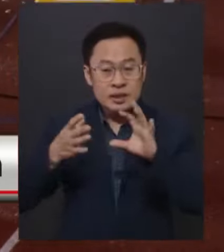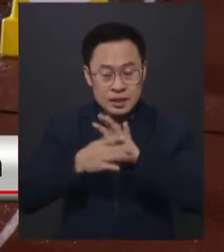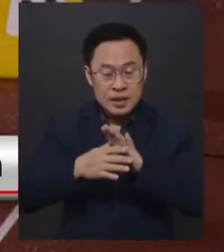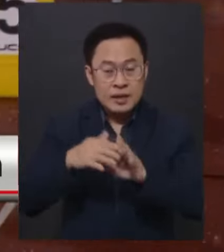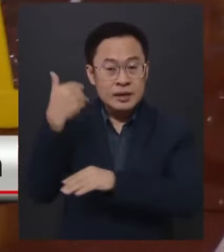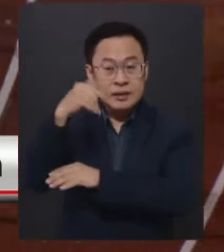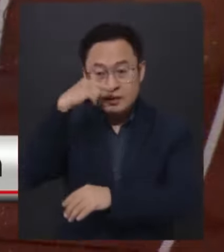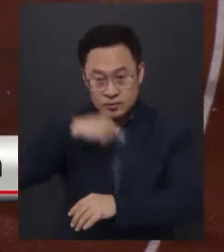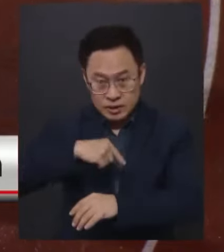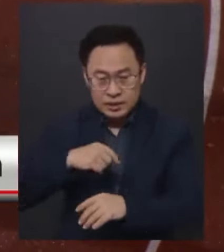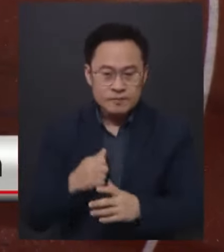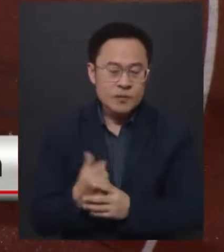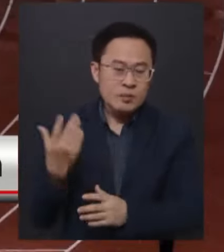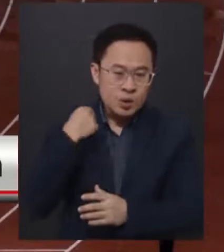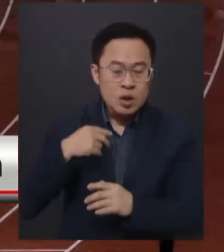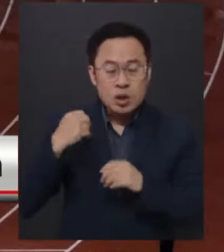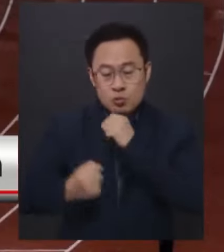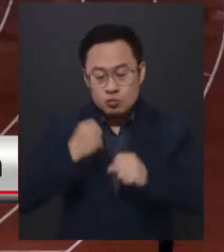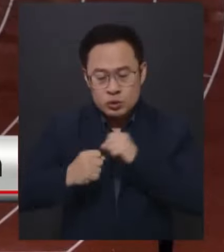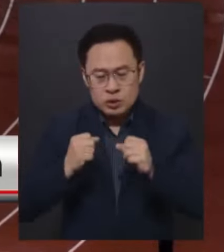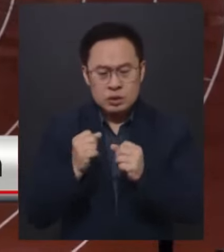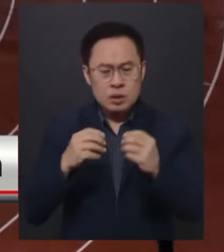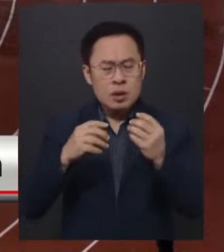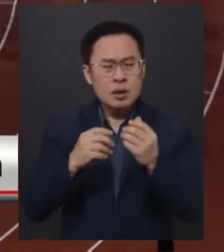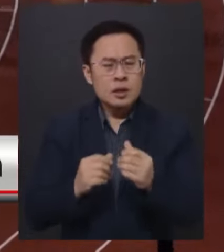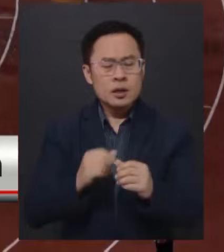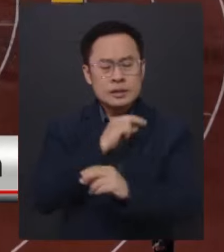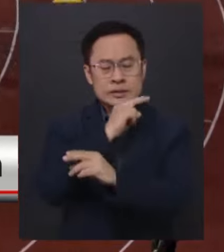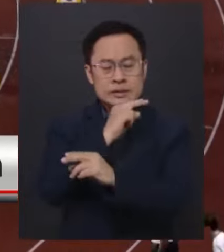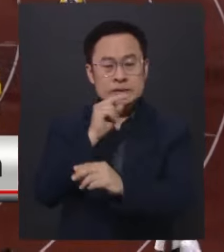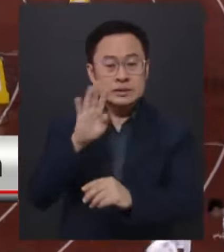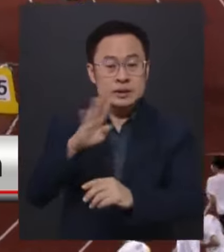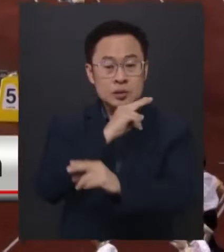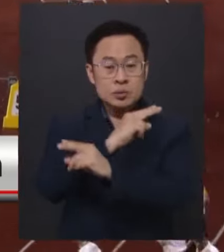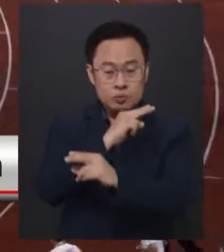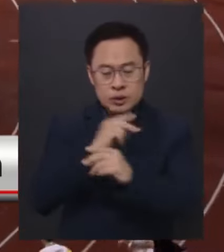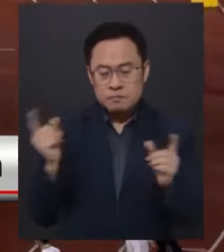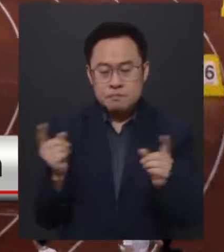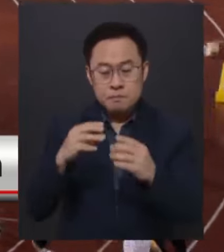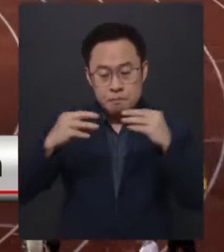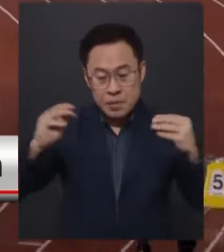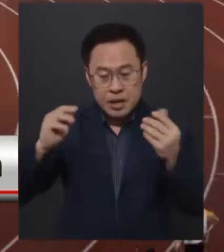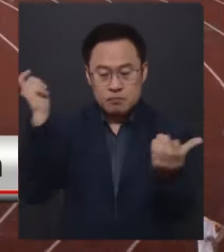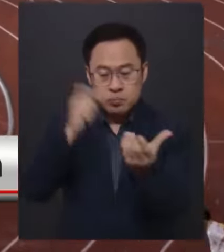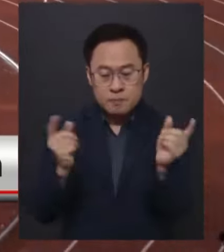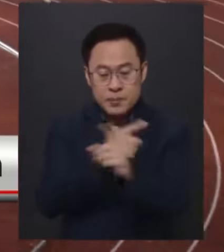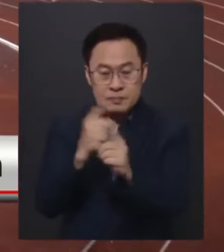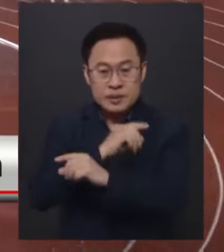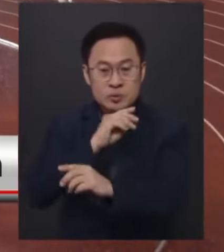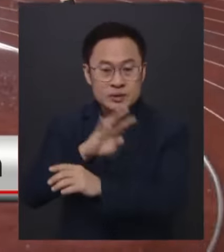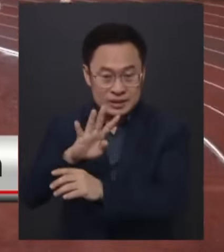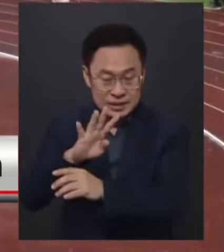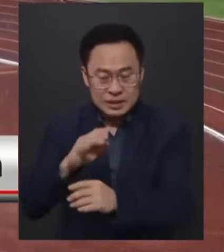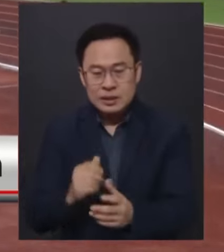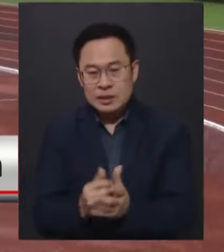ครั้งที่ 1ครับหรือว่า asเอเชียนล championship 2024ครับที่สนามกีฬาแห่งชาติสุพัชราสัยแข่งขันกันเสาร์อาทิตย์ที่ผ่านมานะครับ